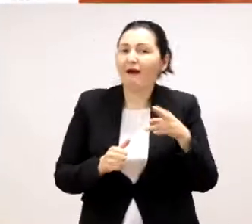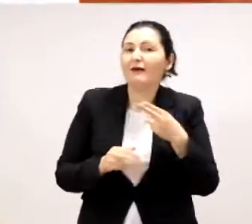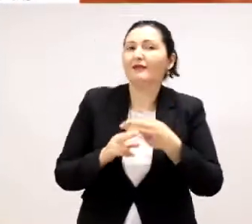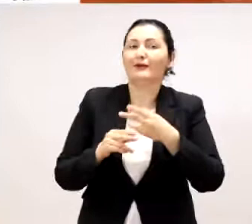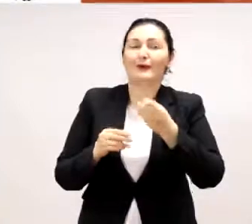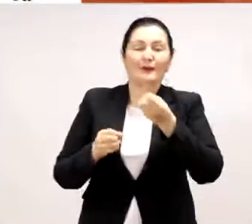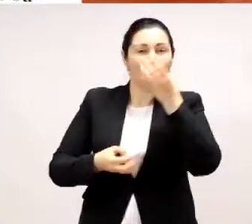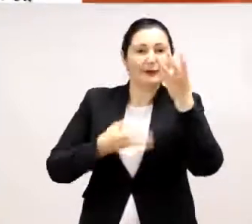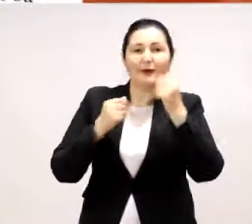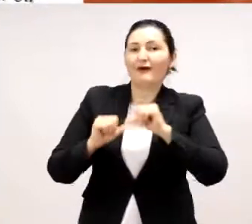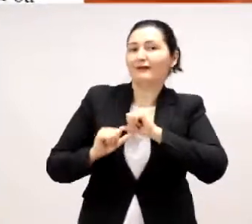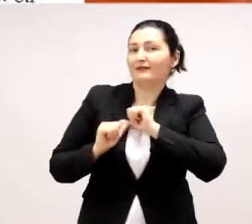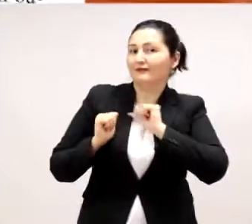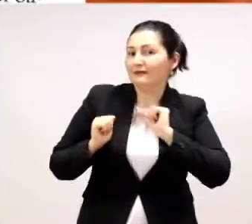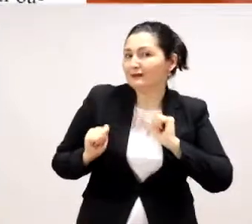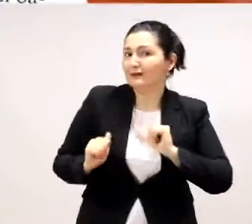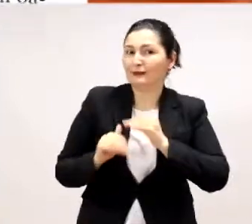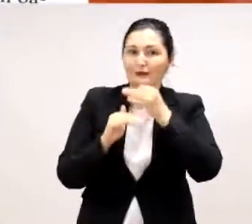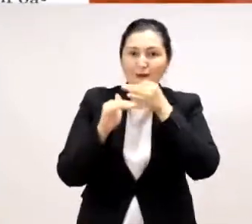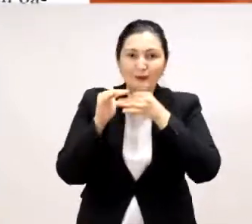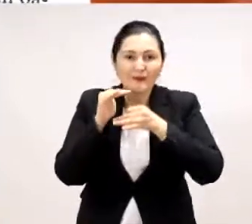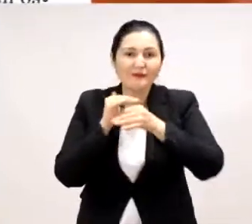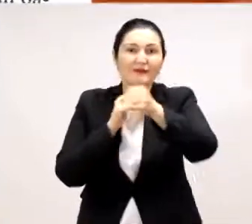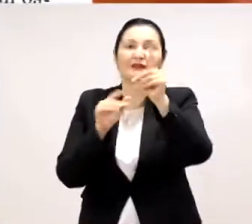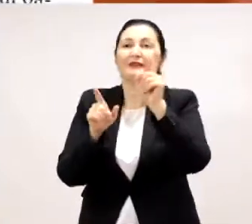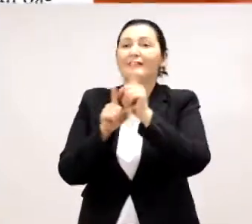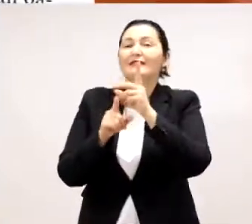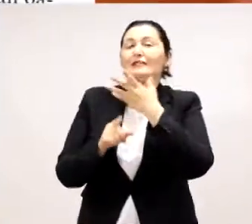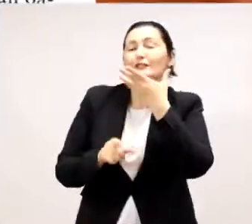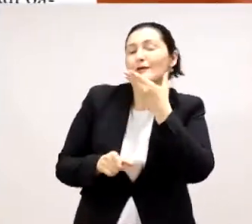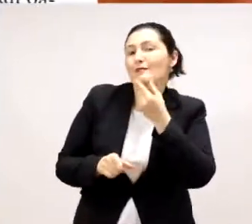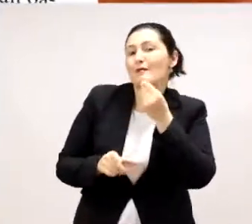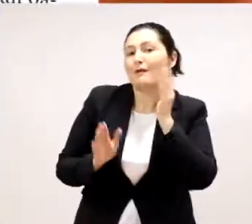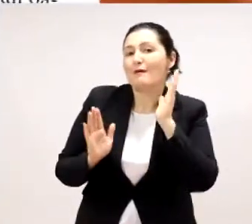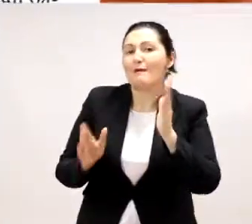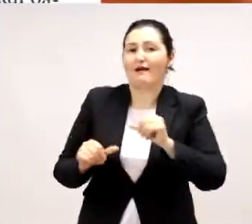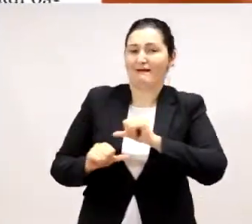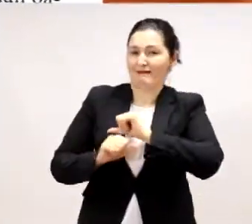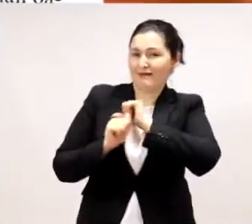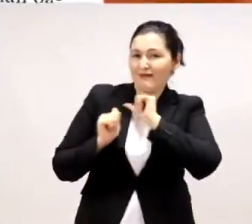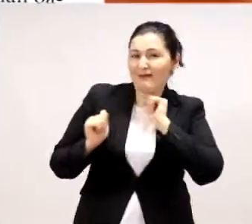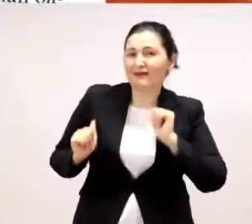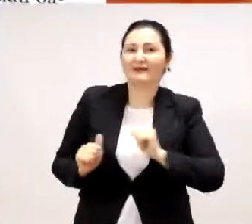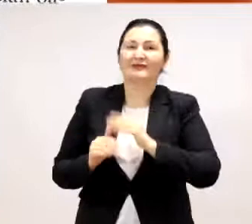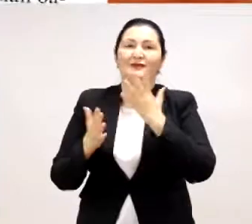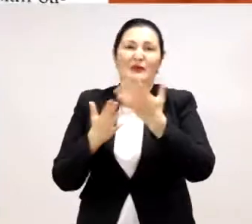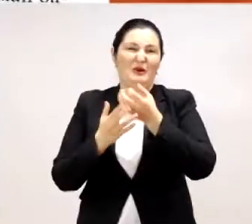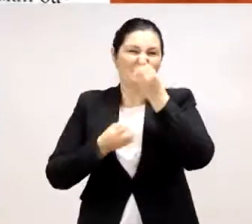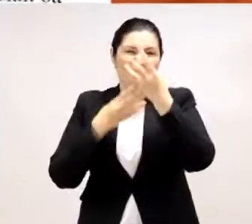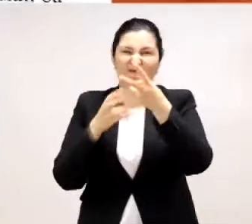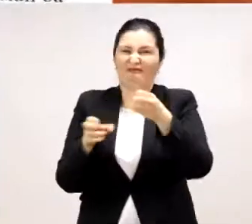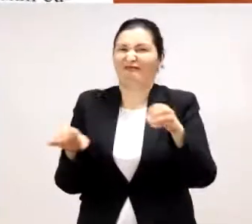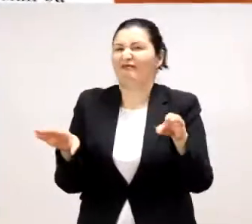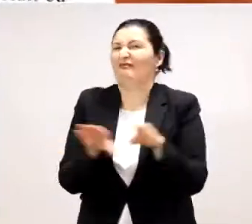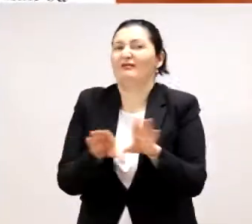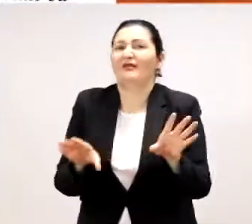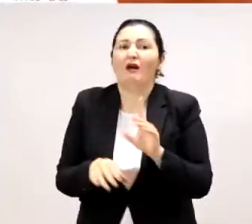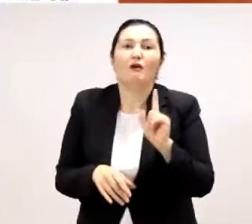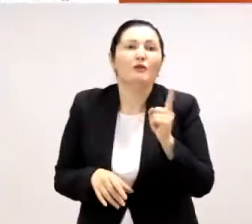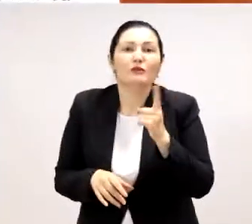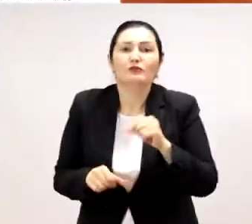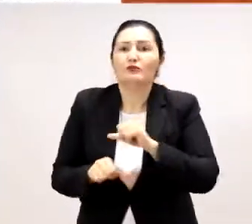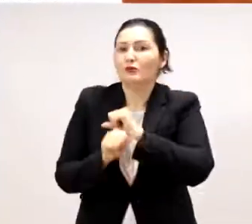گلهای دلارایم، جواب دادن آنها. شاید زیبا باشید، دلارا باشید، اما گل نیستید. برای چی